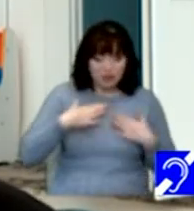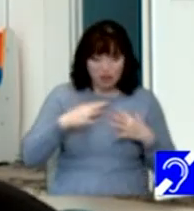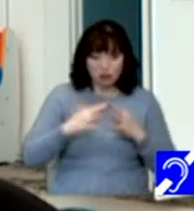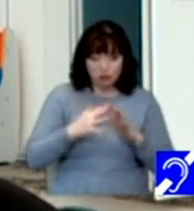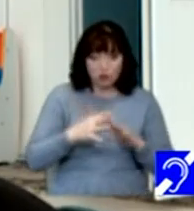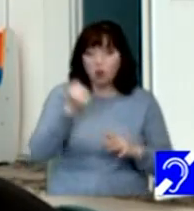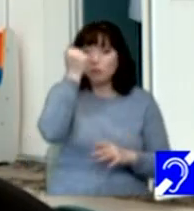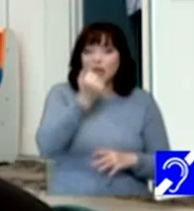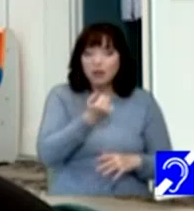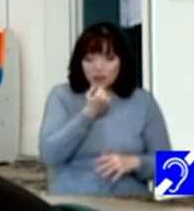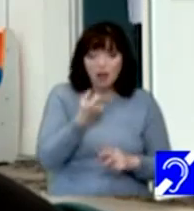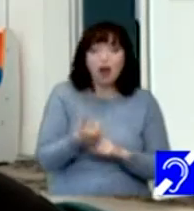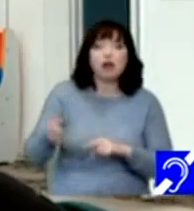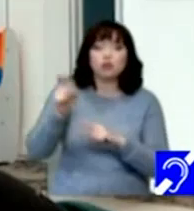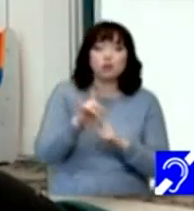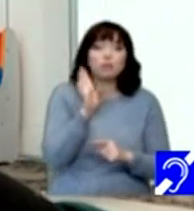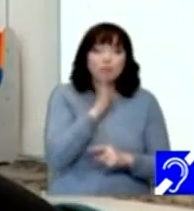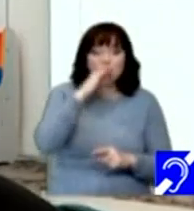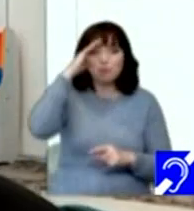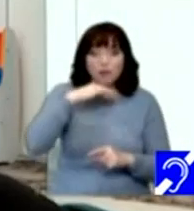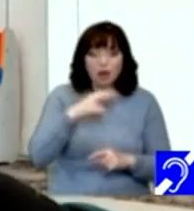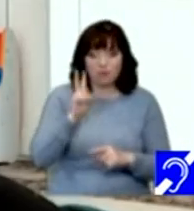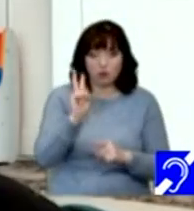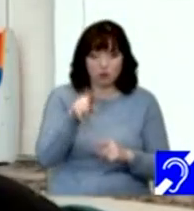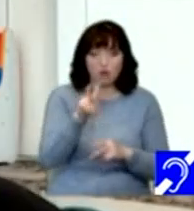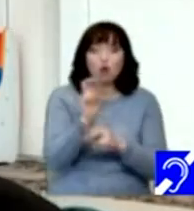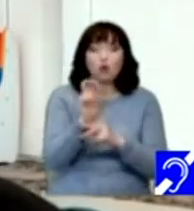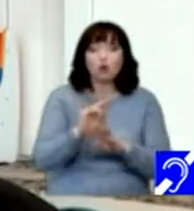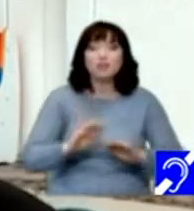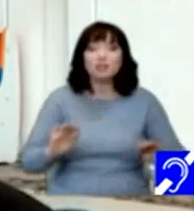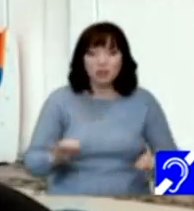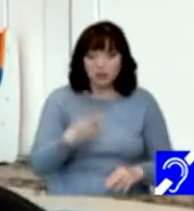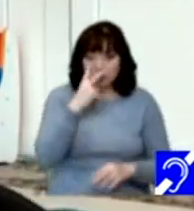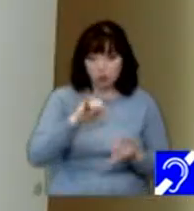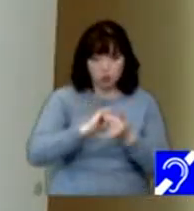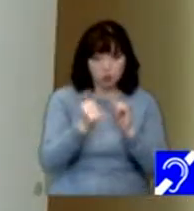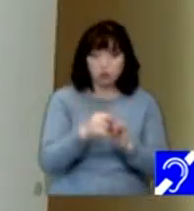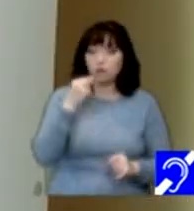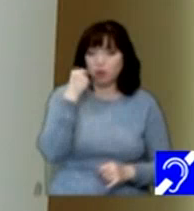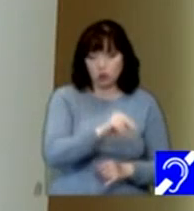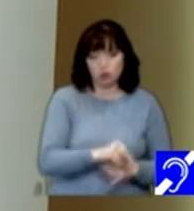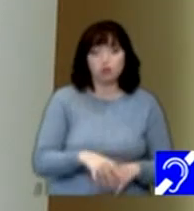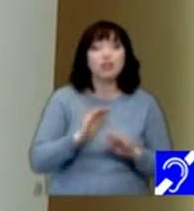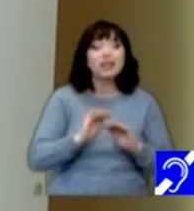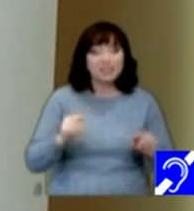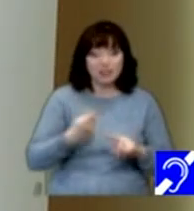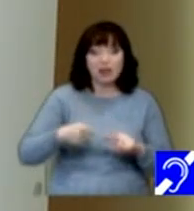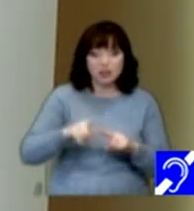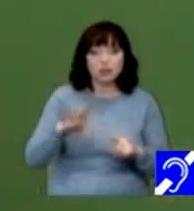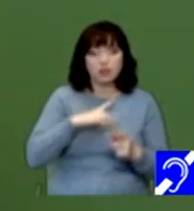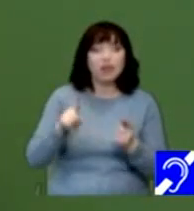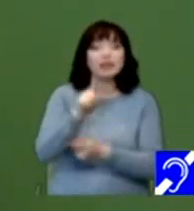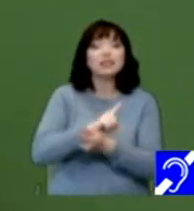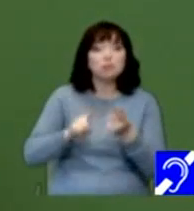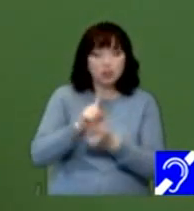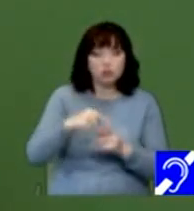ales părinții copiilor care acum au venit, vin aici și văd că au condiții cu mult mai bune. Grădinița din Pânășești a fost